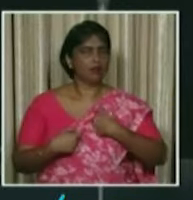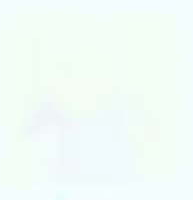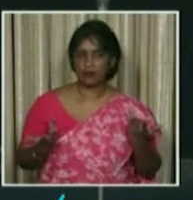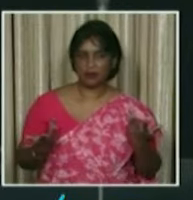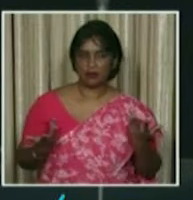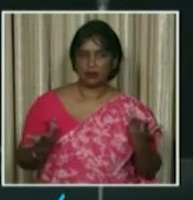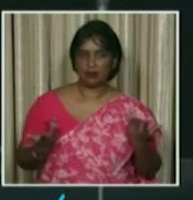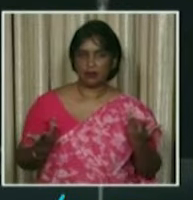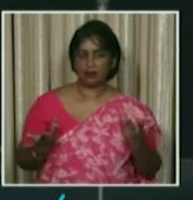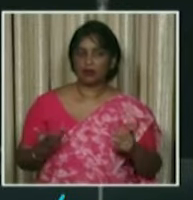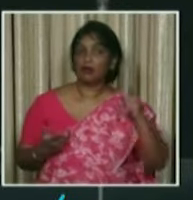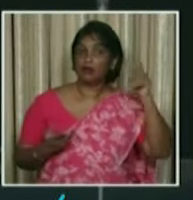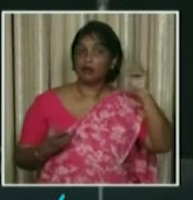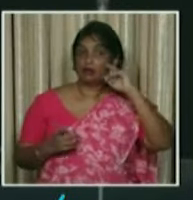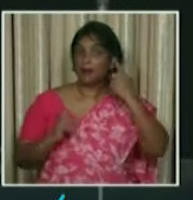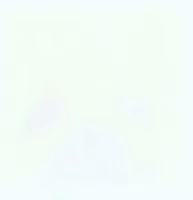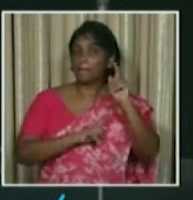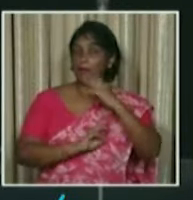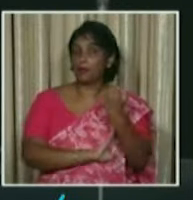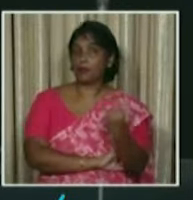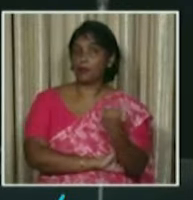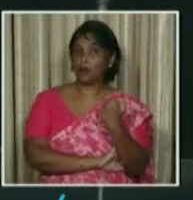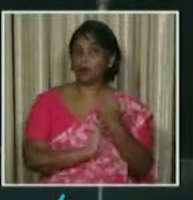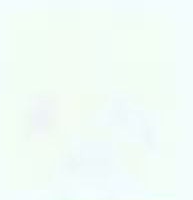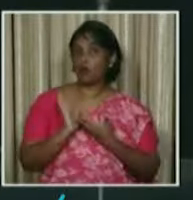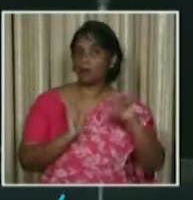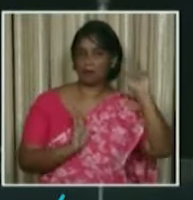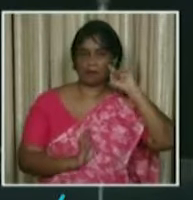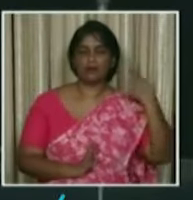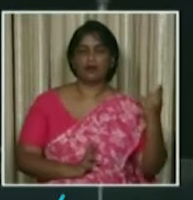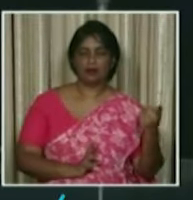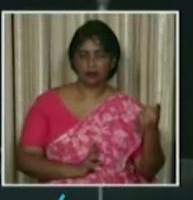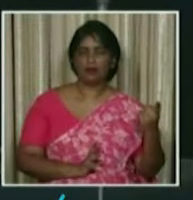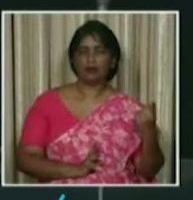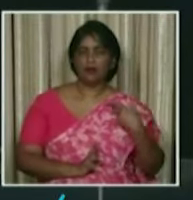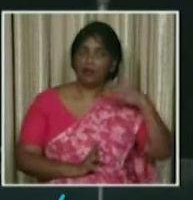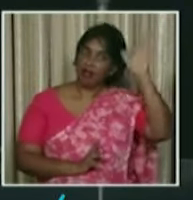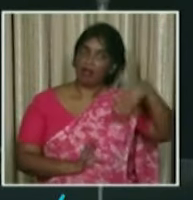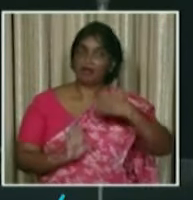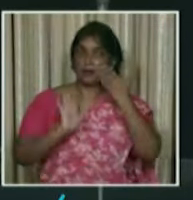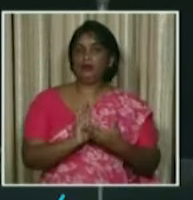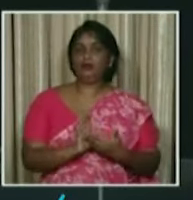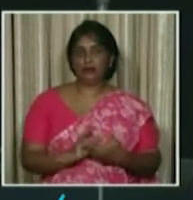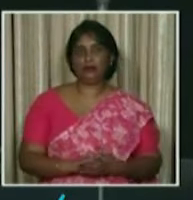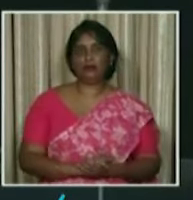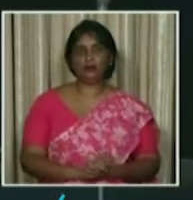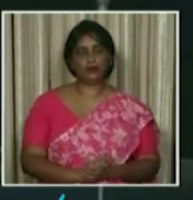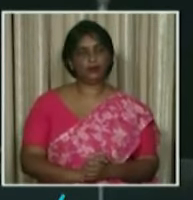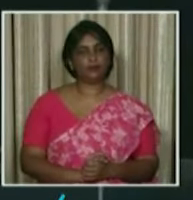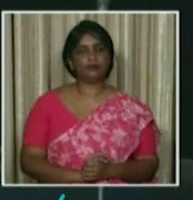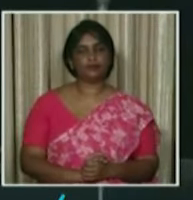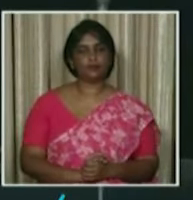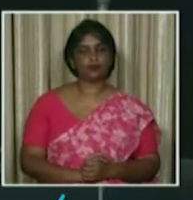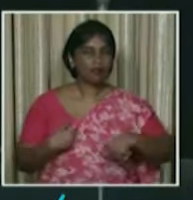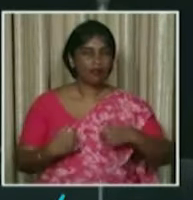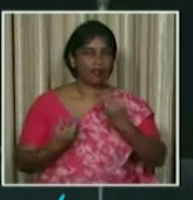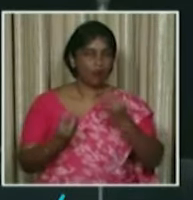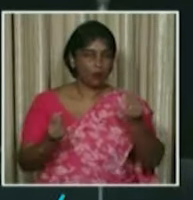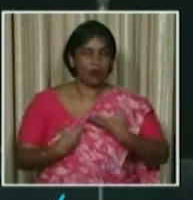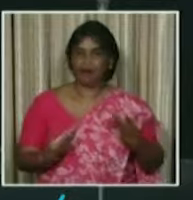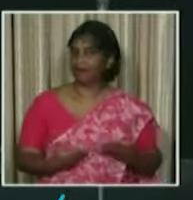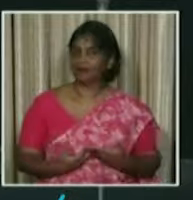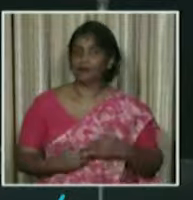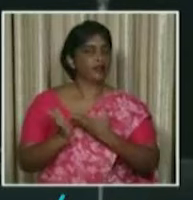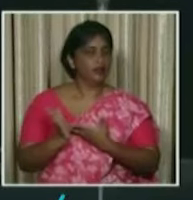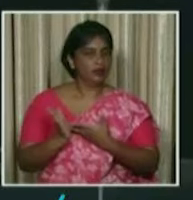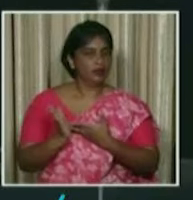ගහන්න බෑනේ. එතුමන්ලා දන්නේ නැහැ පාර්ලිමේන්තු බලතලහ වරප්‍රසාද කියන්නේ මොනවද කියලා. මං අහම පෙන්නලා දෙන්න නඩේසන් තීන්දුව ඉඳලා. අපි මේ නීති උපාධි කලේ නිකමට නෙවෙයි. ඒක